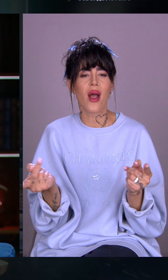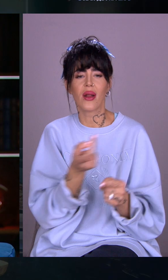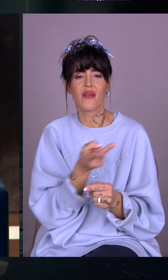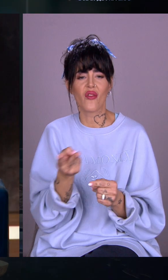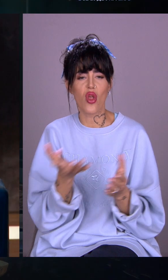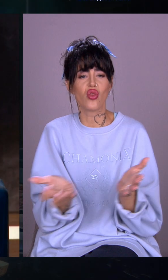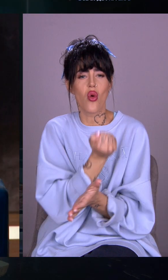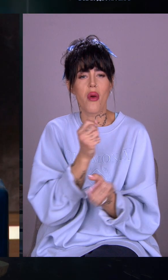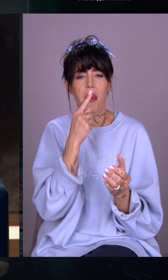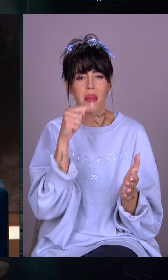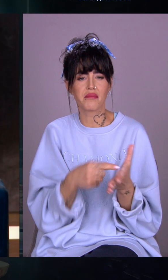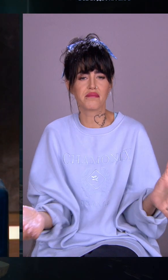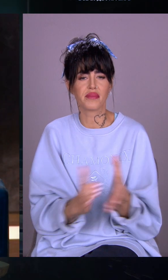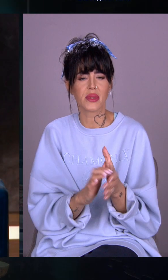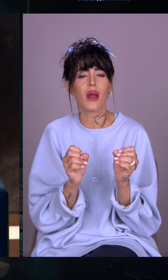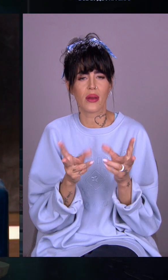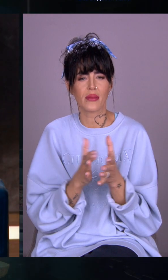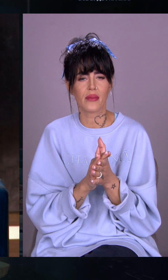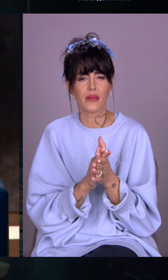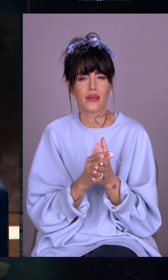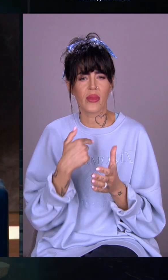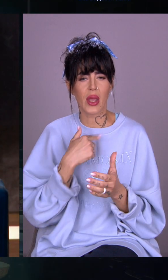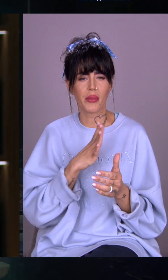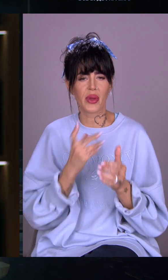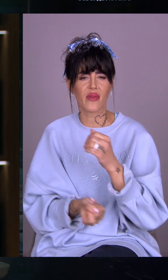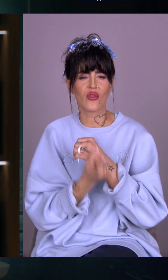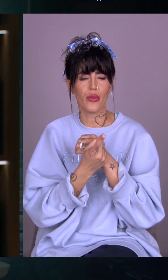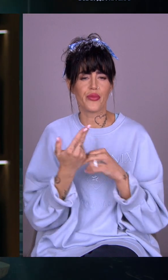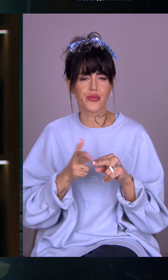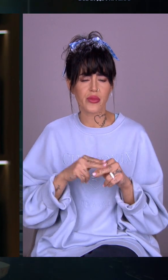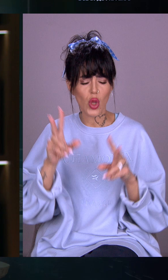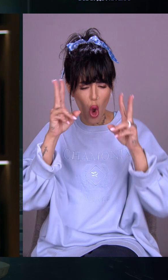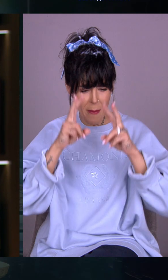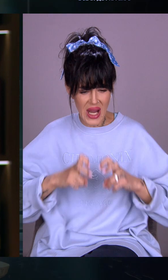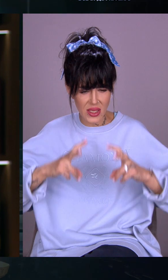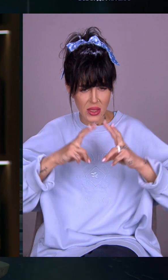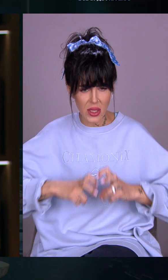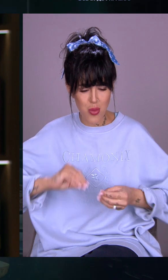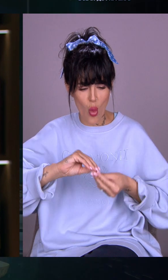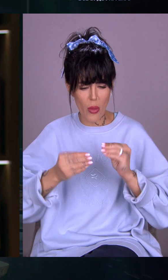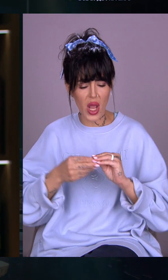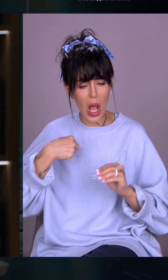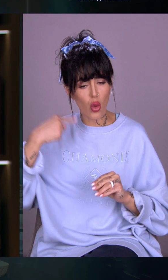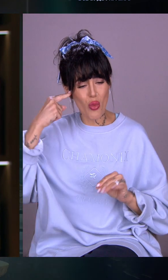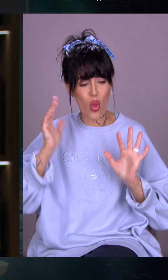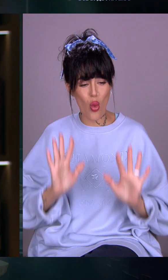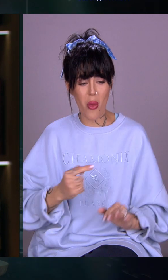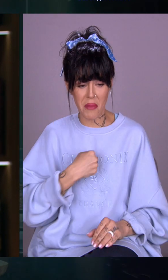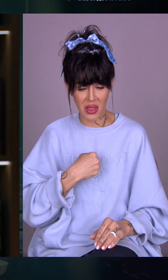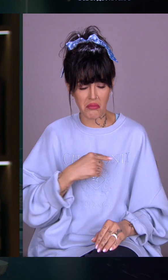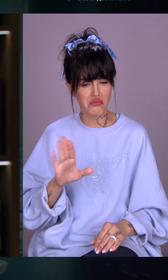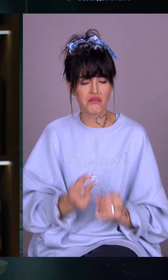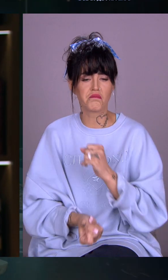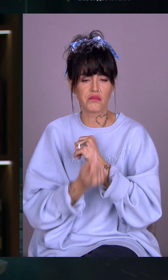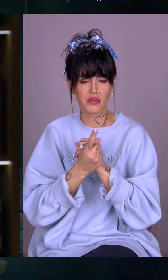один одного. Коли стикнувся з проблемами військово-лікарської комісії, було очевидним, що ця проблема є, мабуть, не тільки в мене, то